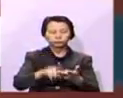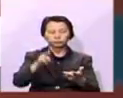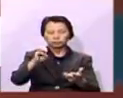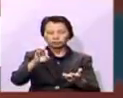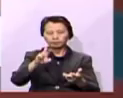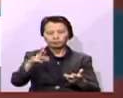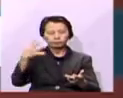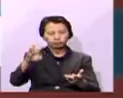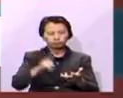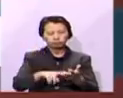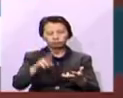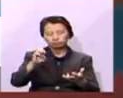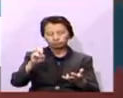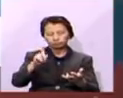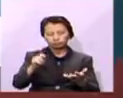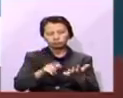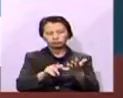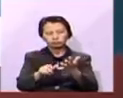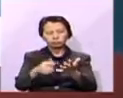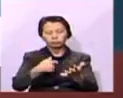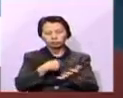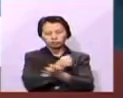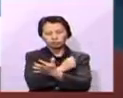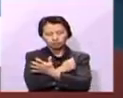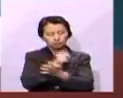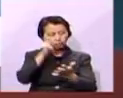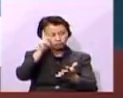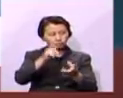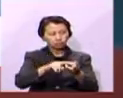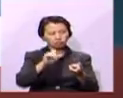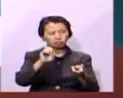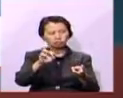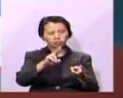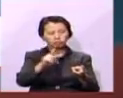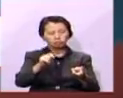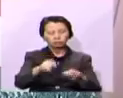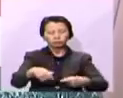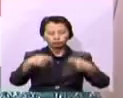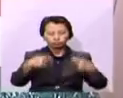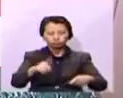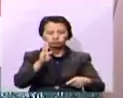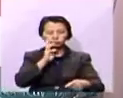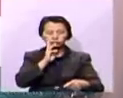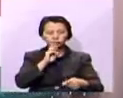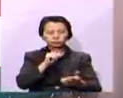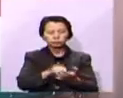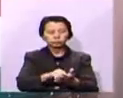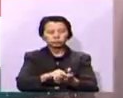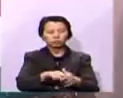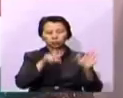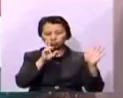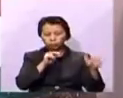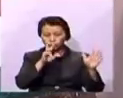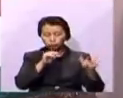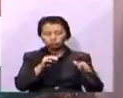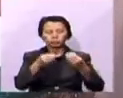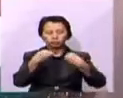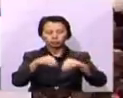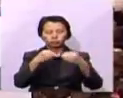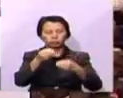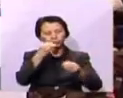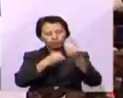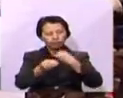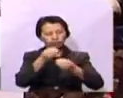14 dan Nastia, larian I Love Kelantan, Art of Speed, pertandingan ayam serama dan burung murai serta jualan